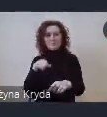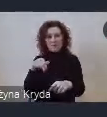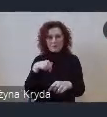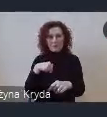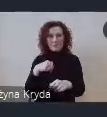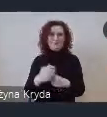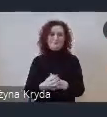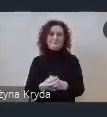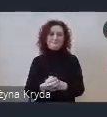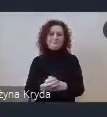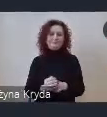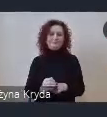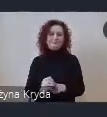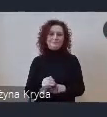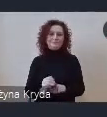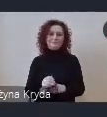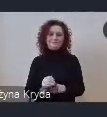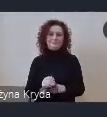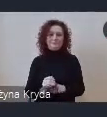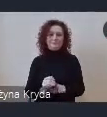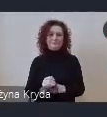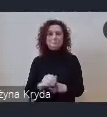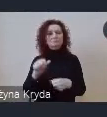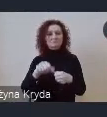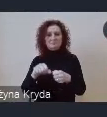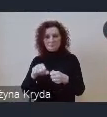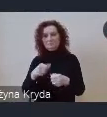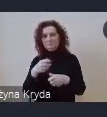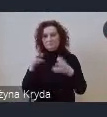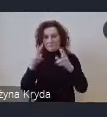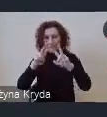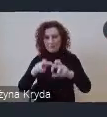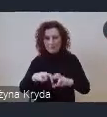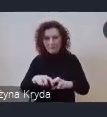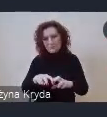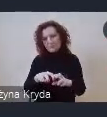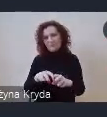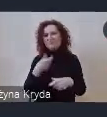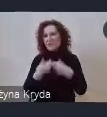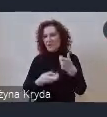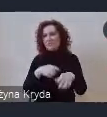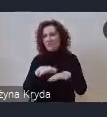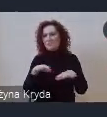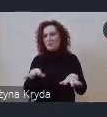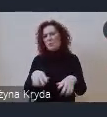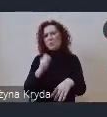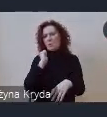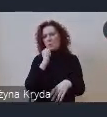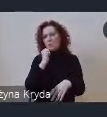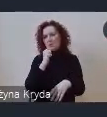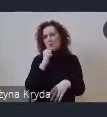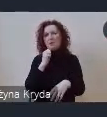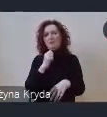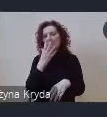robimy Robimy ich dość dużo więc tych tego materiału mamy dużo to jest taki chleb powszedni tego jak wygląda